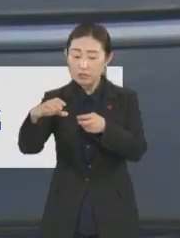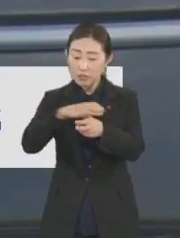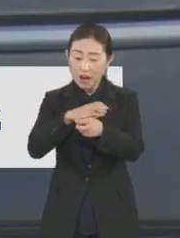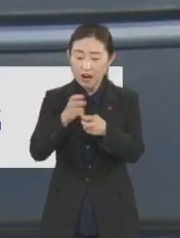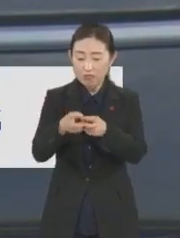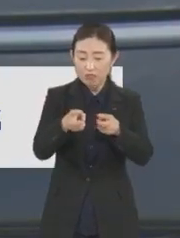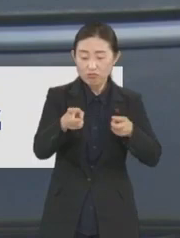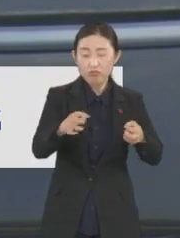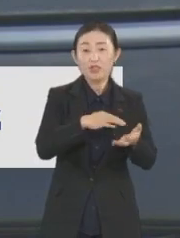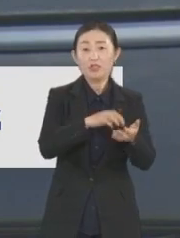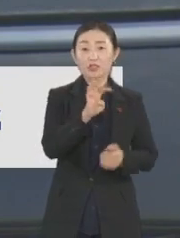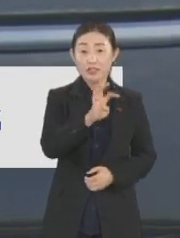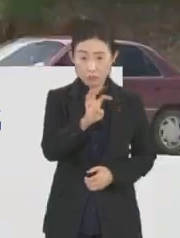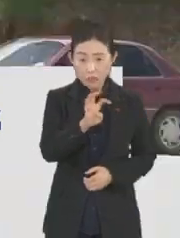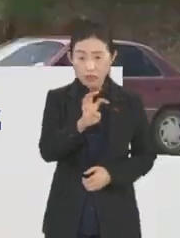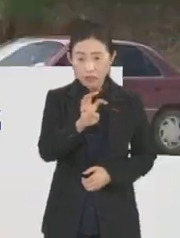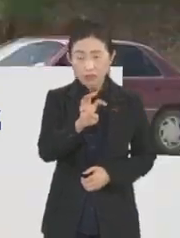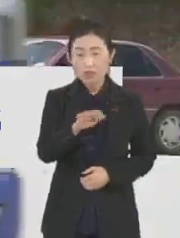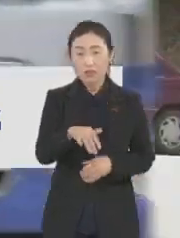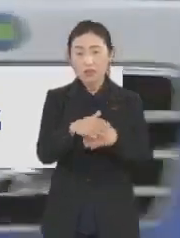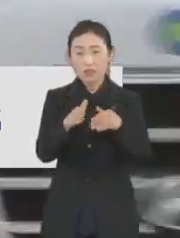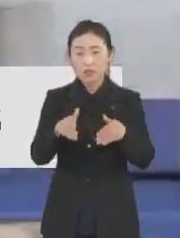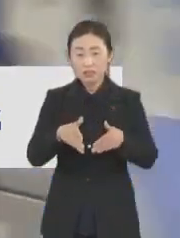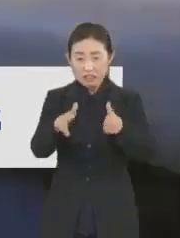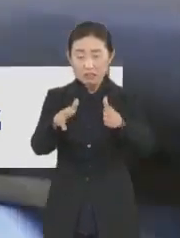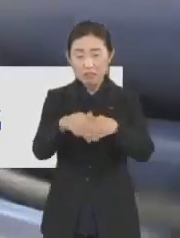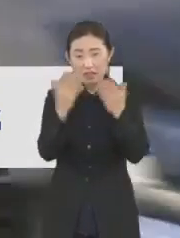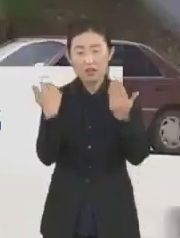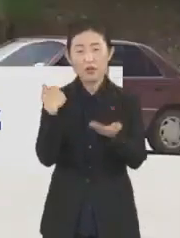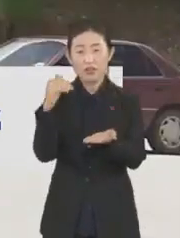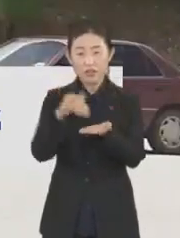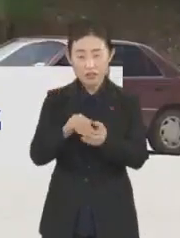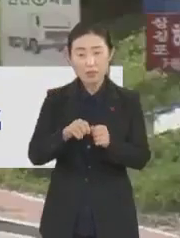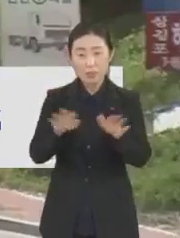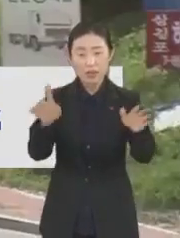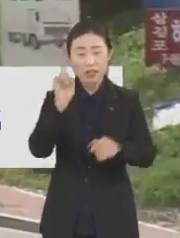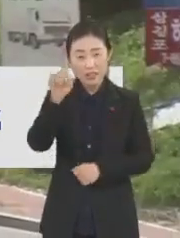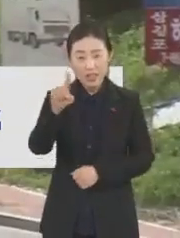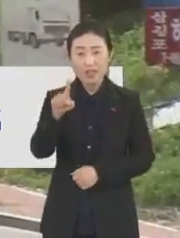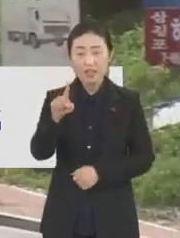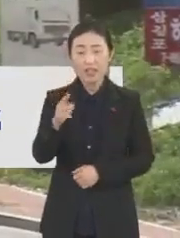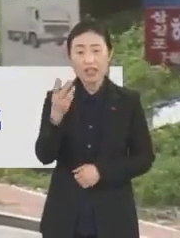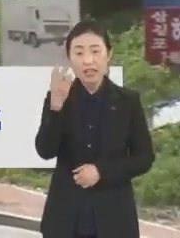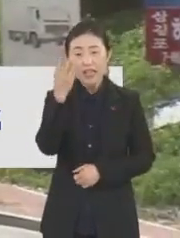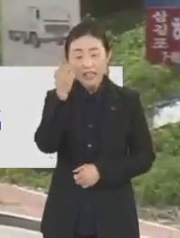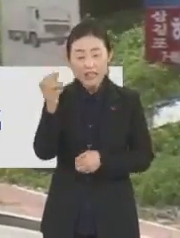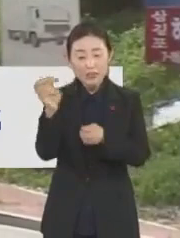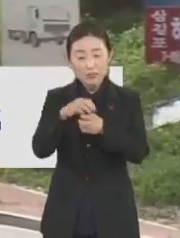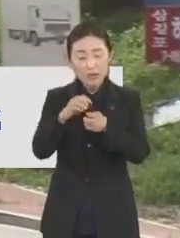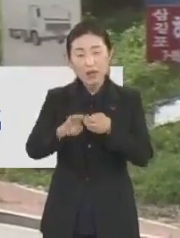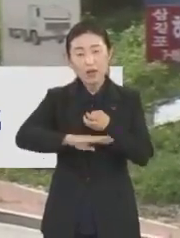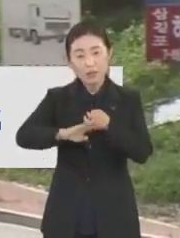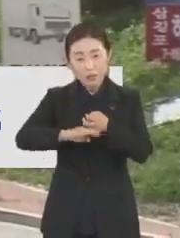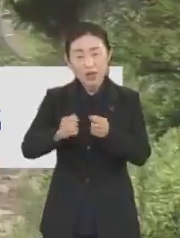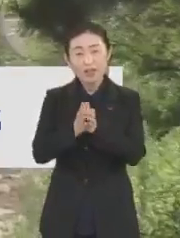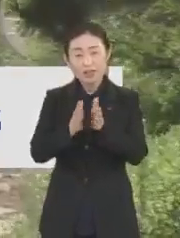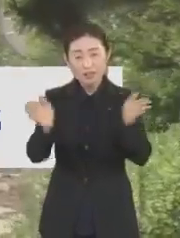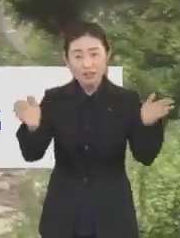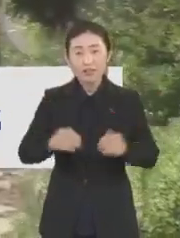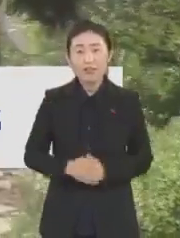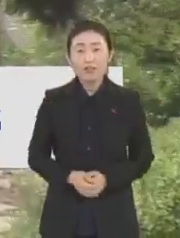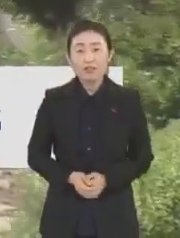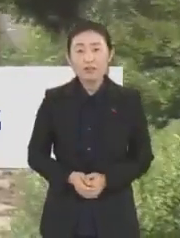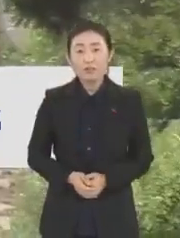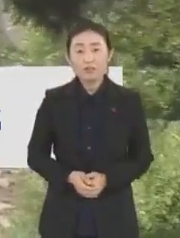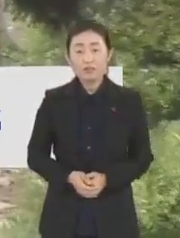앞에 있던 30여대의 탱크로리도 도로 점거를 풀고 복귀해 내일부터는 기름 수송이 재개될 것으로 예상됩니다